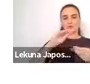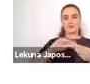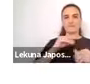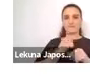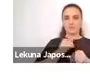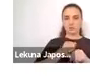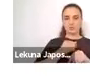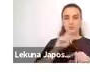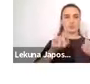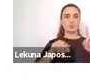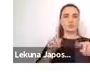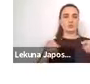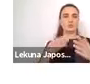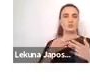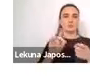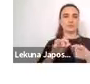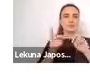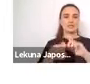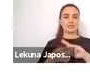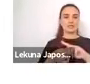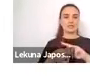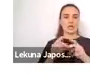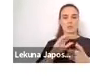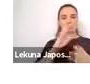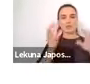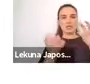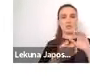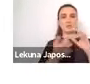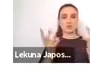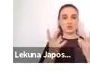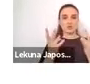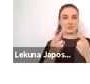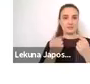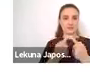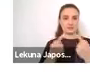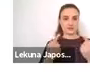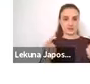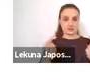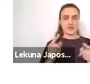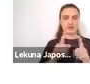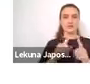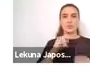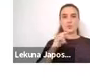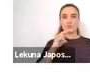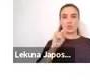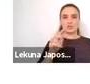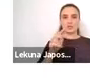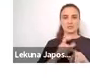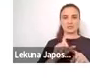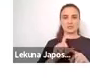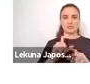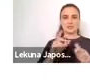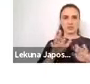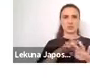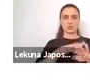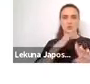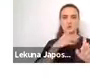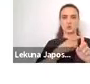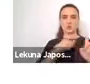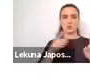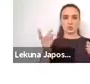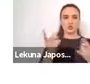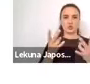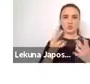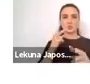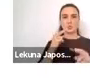ზოგს პირიქით ამოტრიალება სჭირდება და ასე შემდეგ. ასევე ყურადღება ძალიან დიდი დოზით სჭირდება,